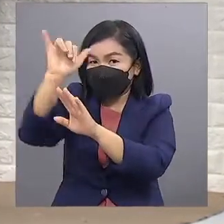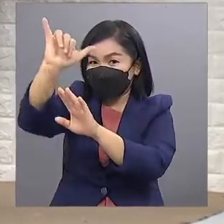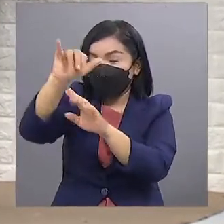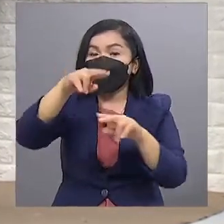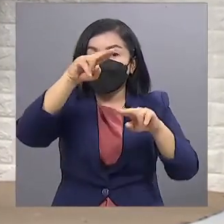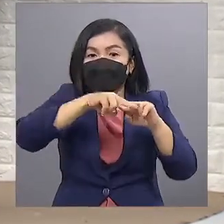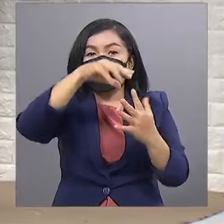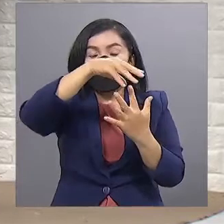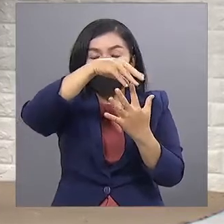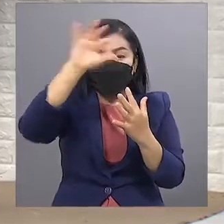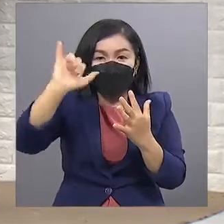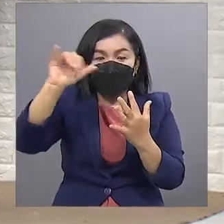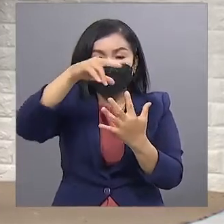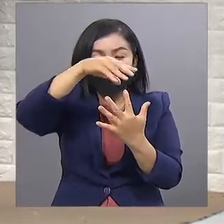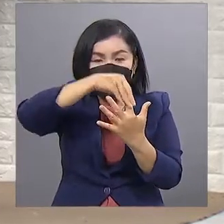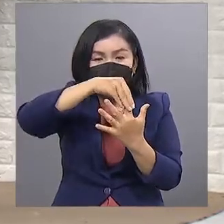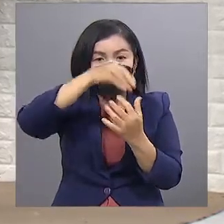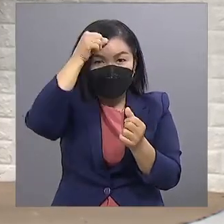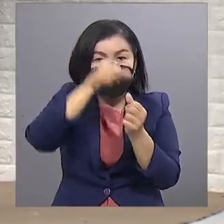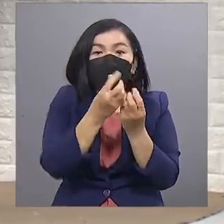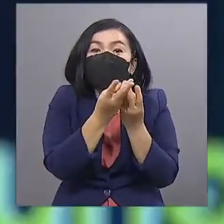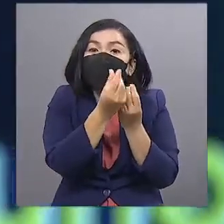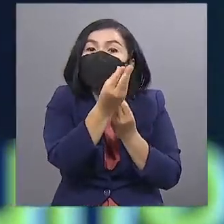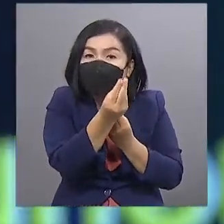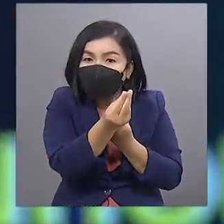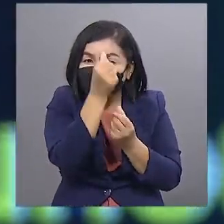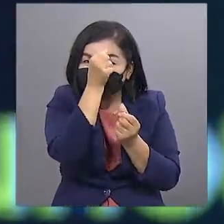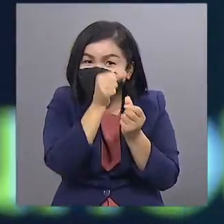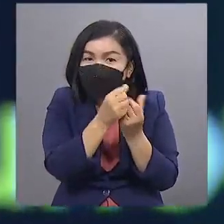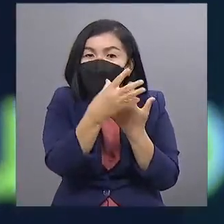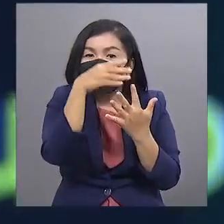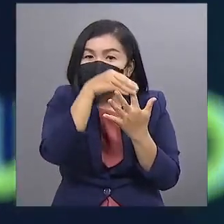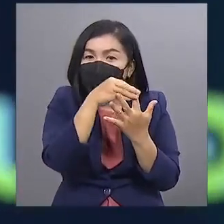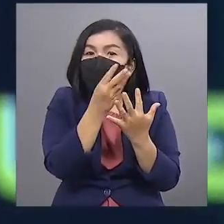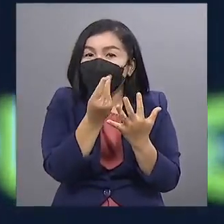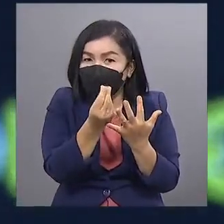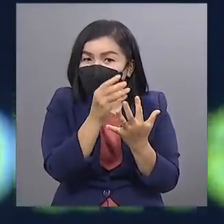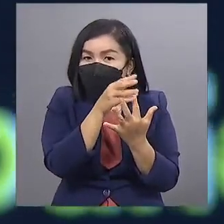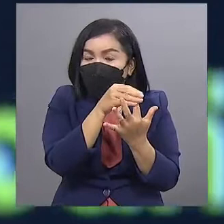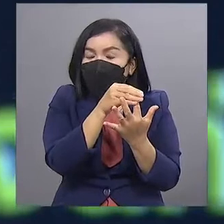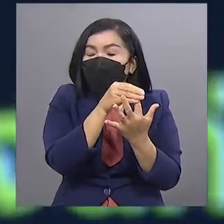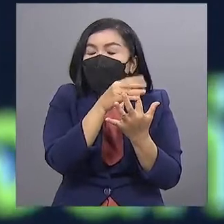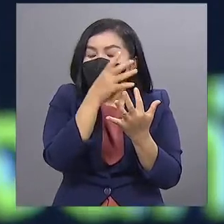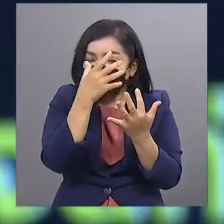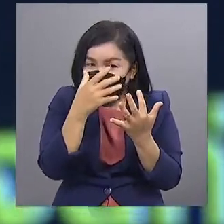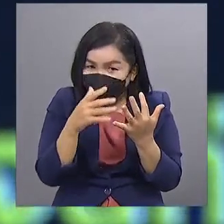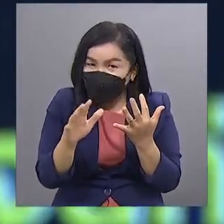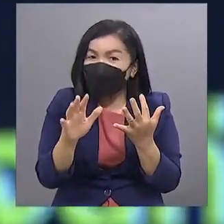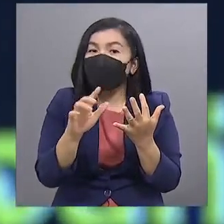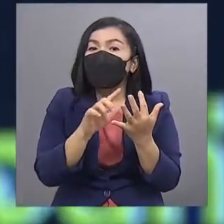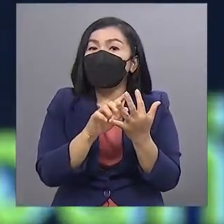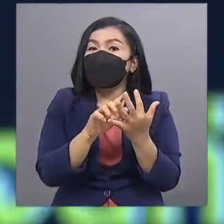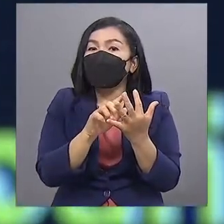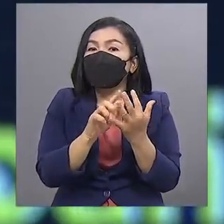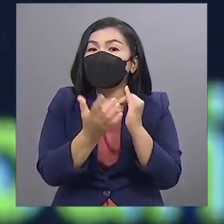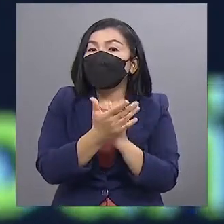รองจำว่า ข้า OXygenองตัเองตอนนี้ค่าเทาไ่นะครับหังจากนั้น ทำการ ลุกนั่ง 1 นทีนะคร